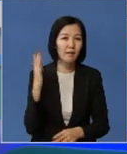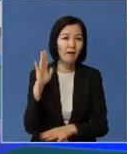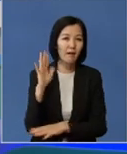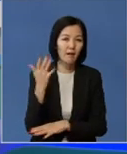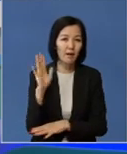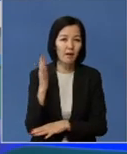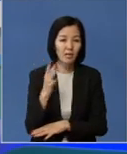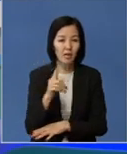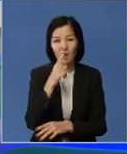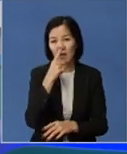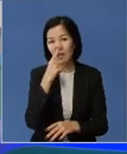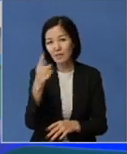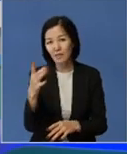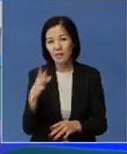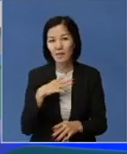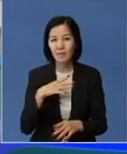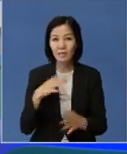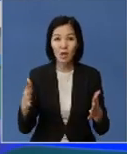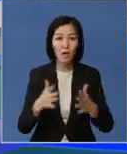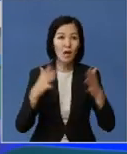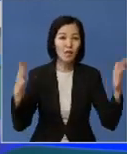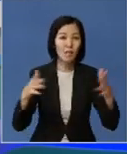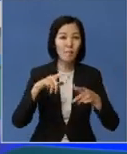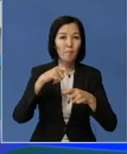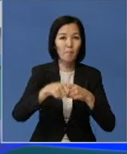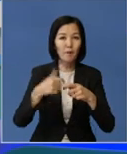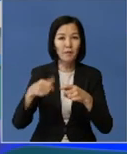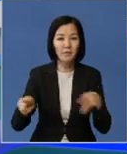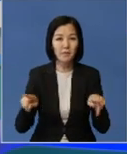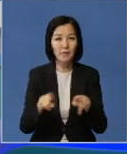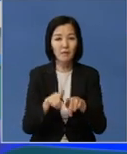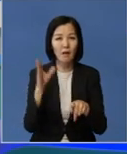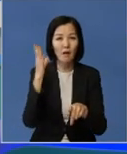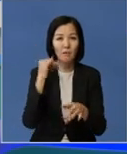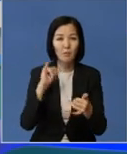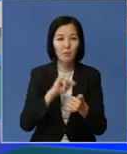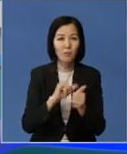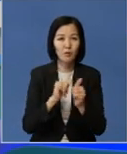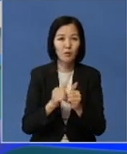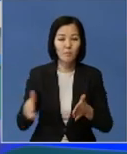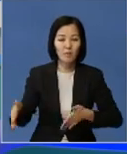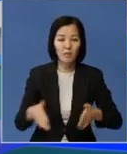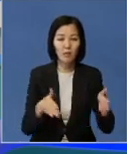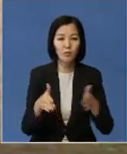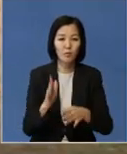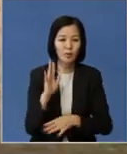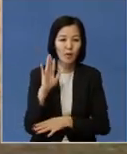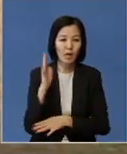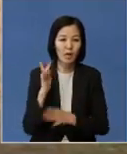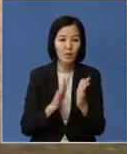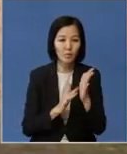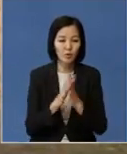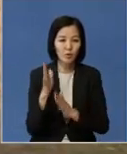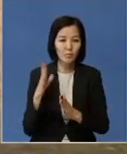сала құлаш. Алыстан қарағанда алып банан іспетті. Алматы Өскемен тас жол бойында қызыл ағаш ауылы маңында. Экзотикалық ағаш